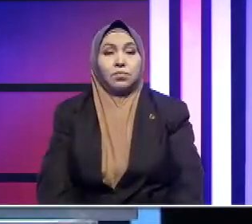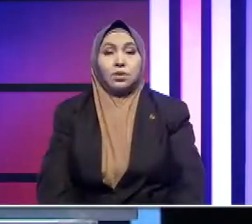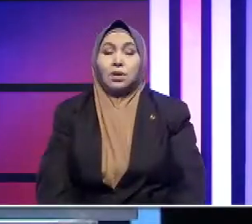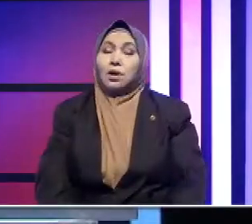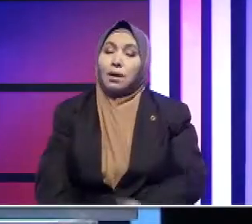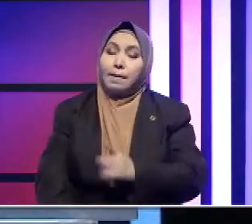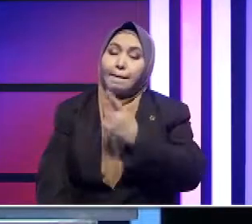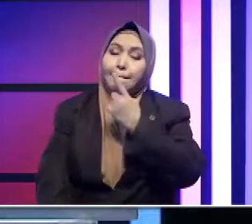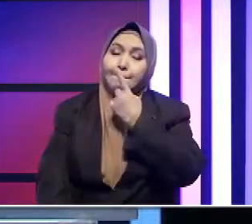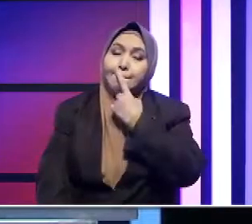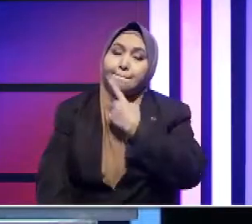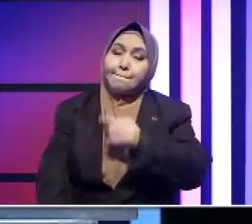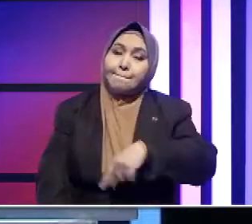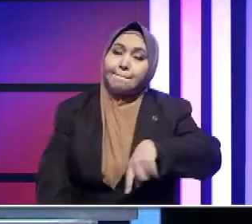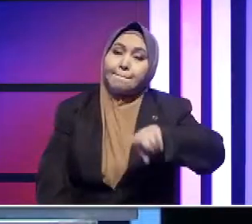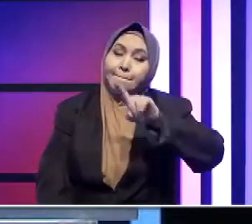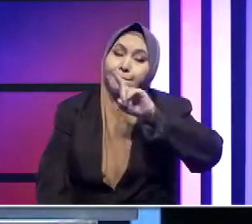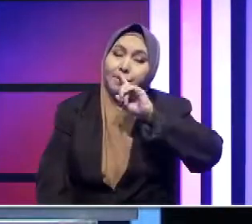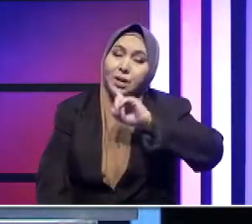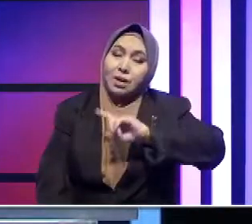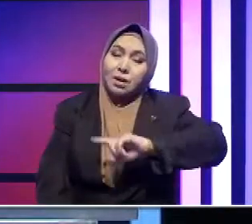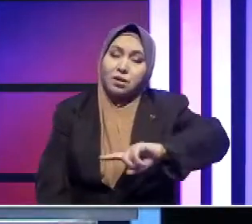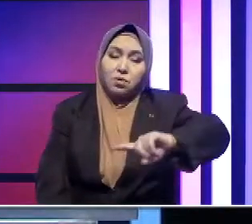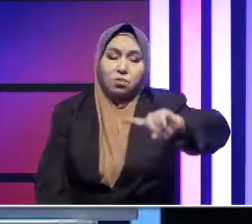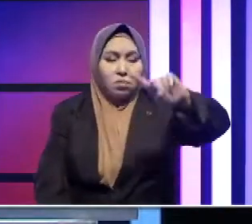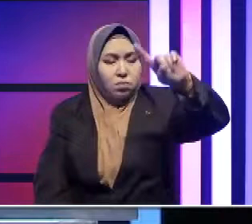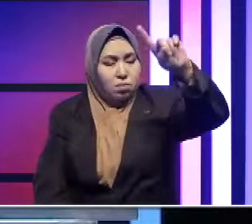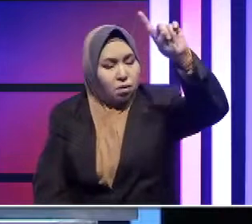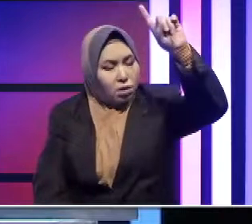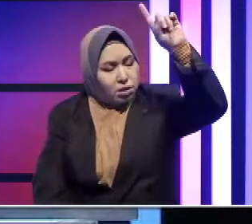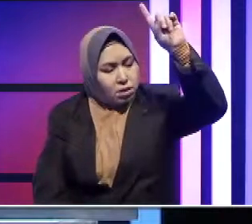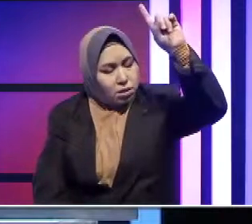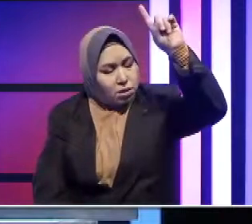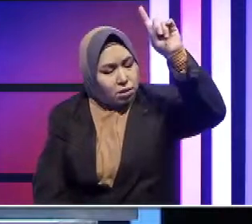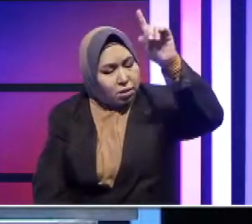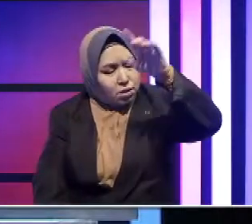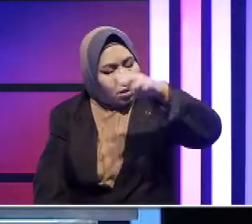بسم الله الرحمن